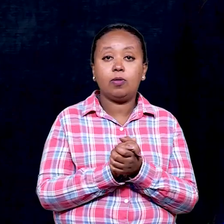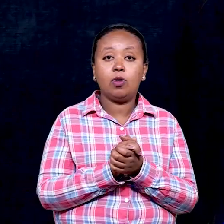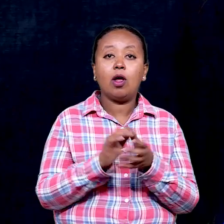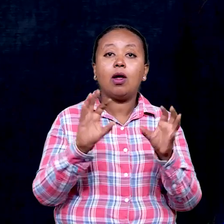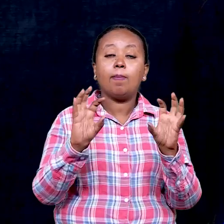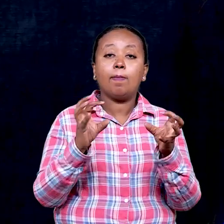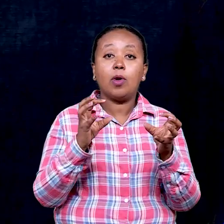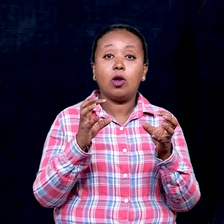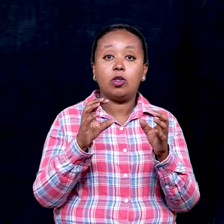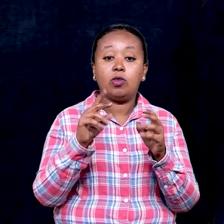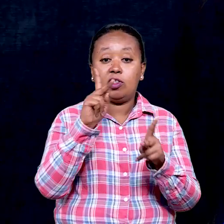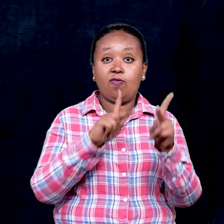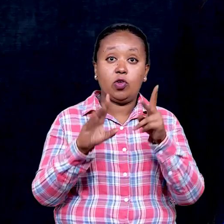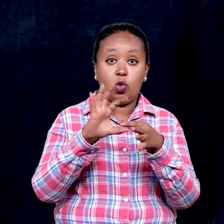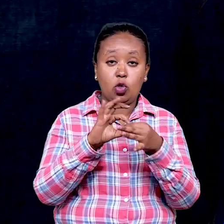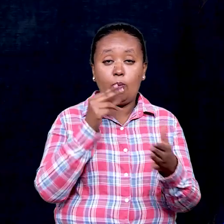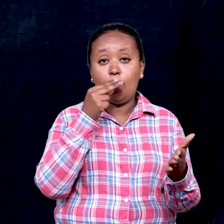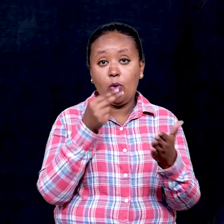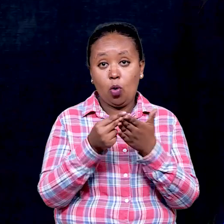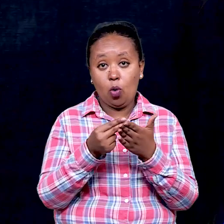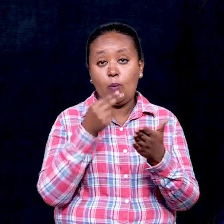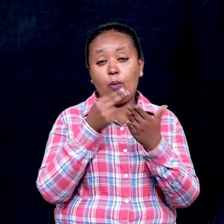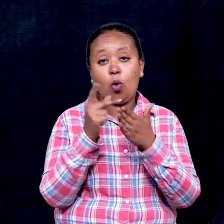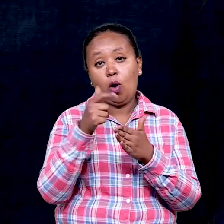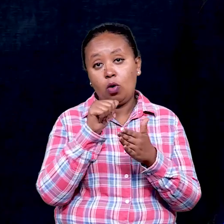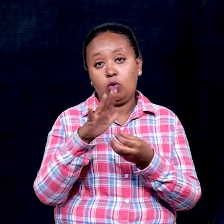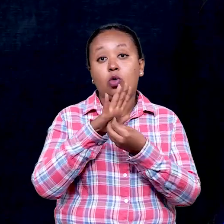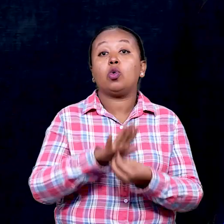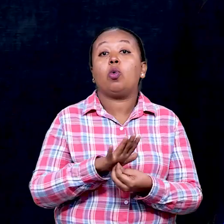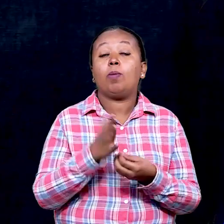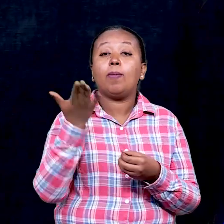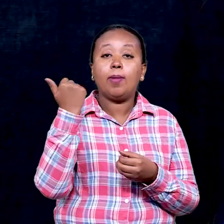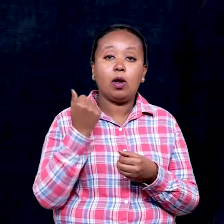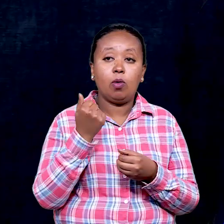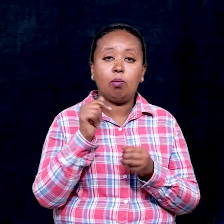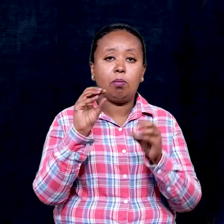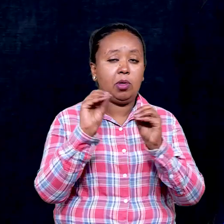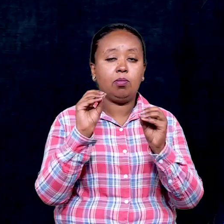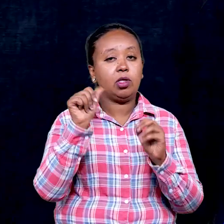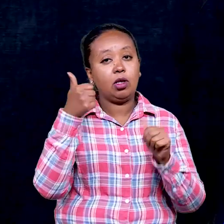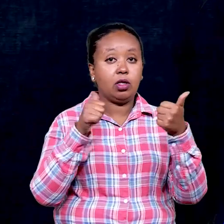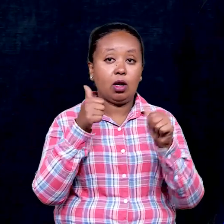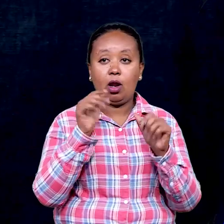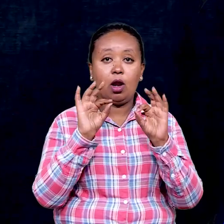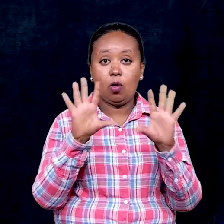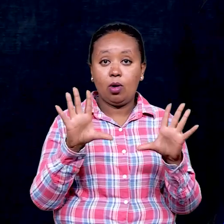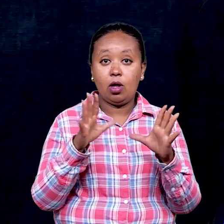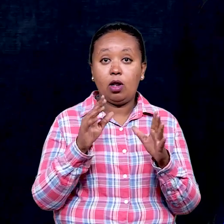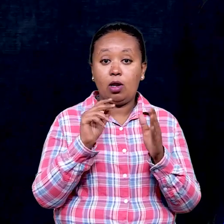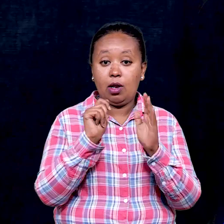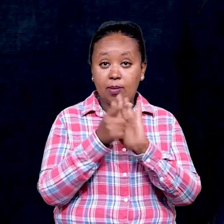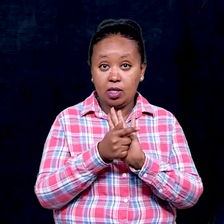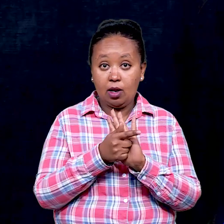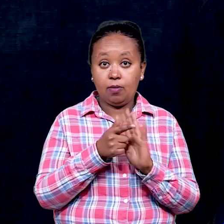ሚዲያውም ሲቪክ ሶሳይቲውም በጎ ያልሆነም ተጽዕኖ ነበረው፣ ምንም ጥርጥር የለውም። ለምሳሌ